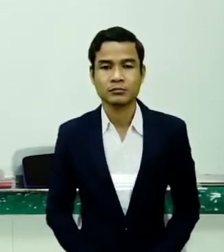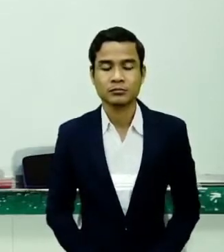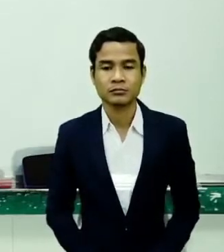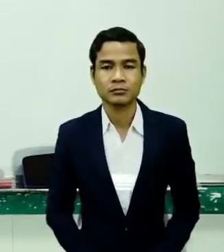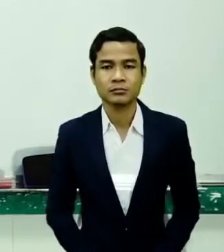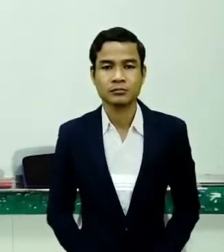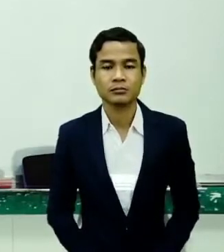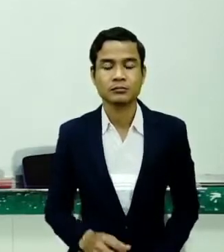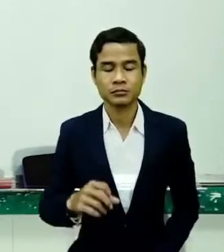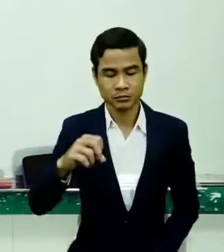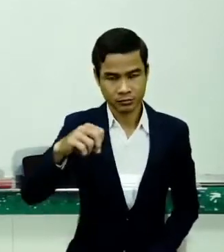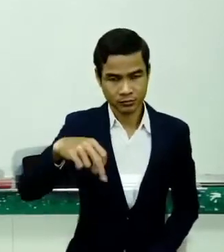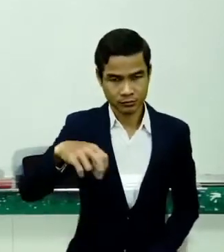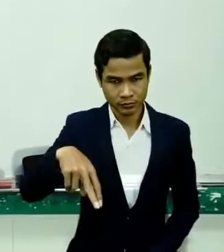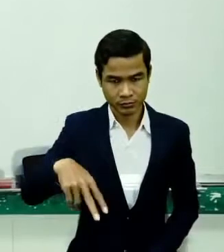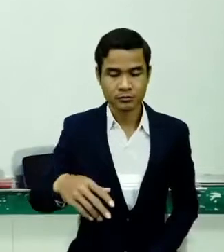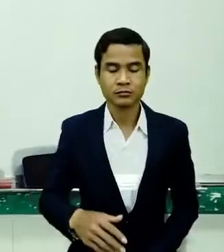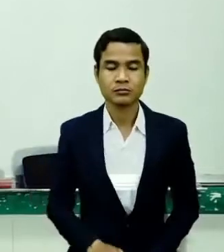តម្រូវការ